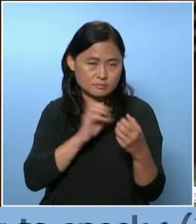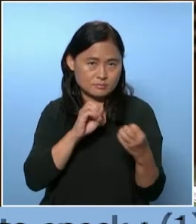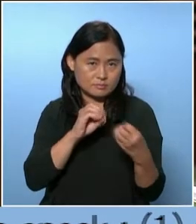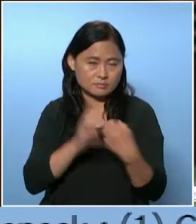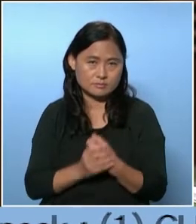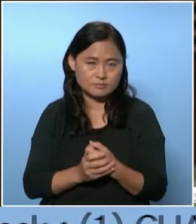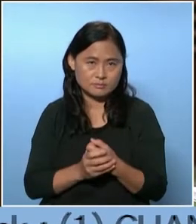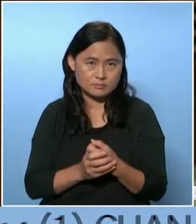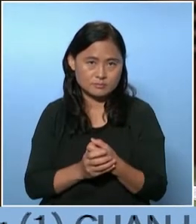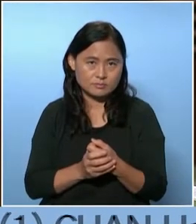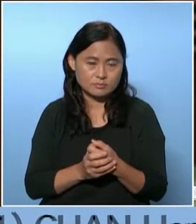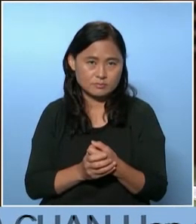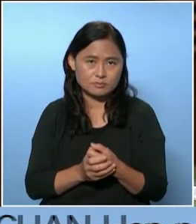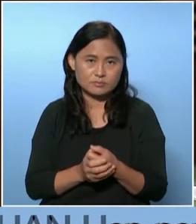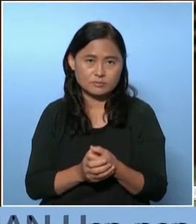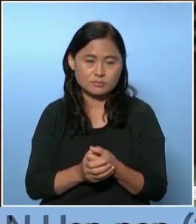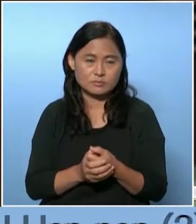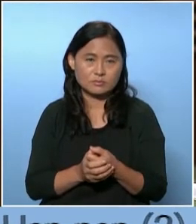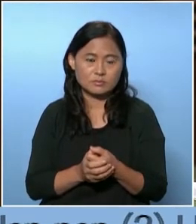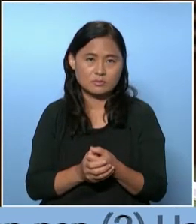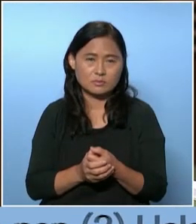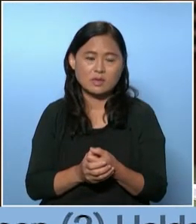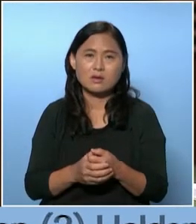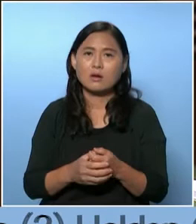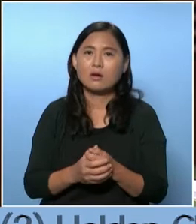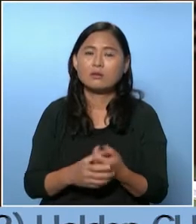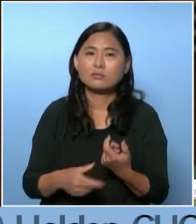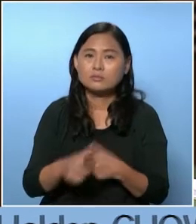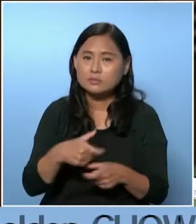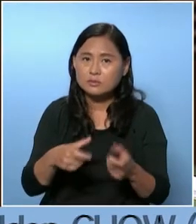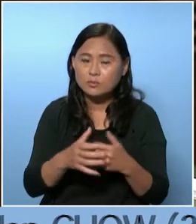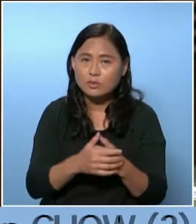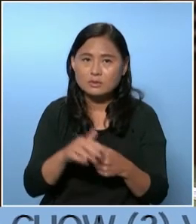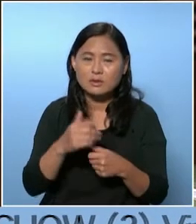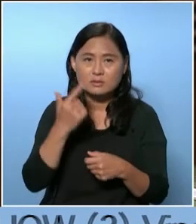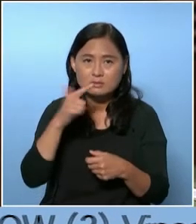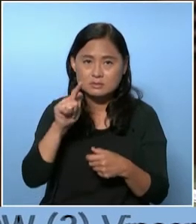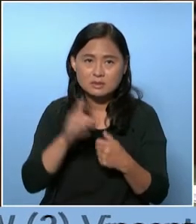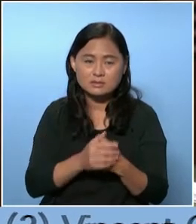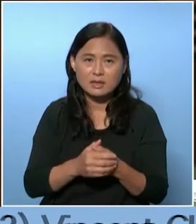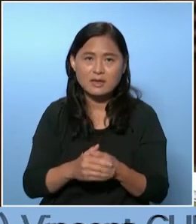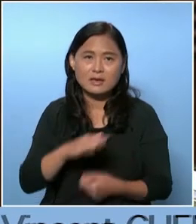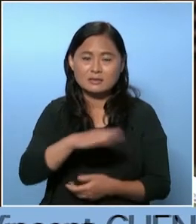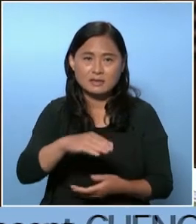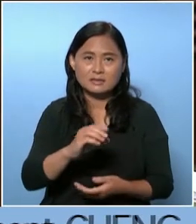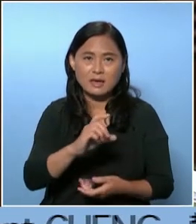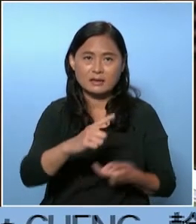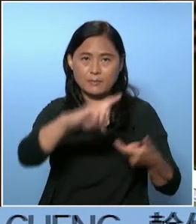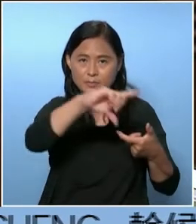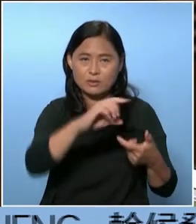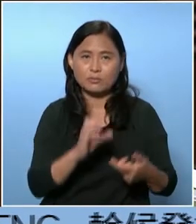以便是為這個營運配備額外功能的新一代停車收費錶提供法律依